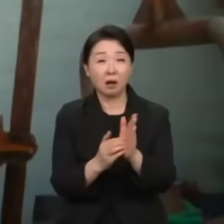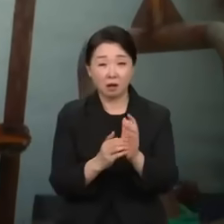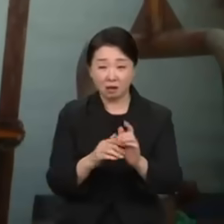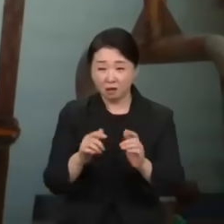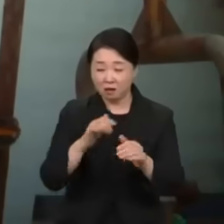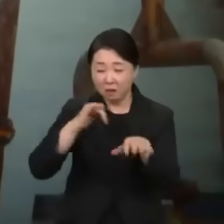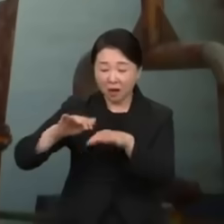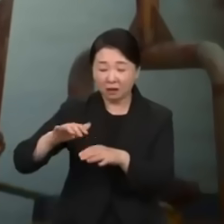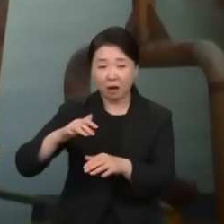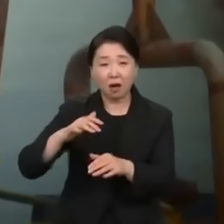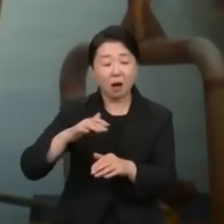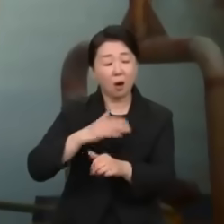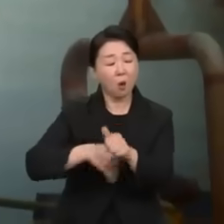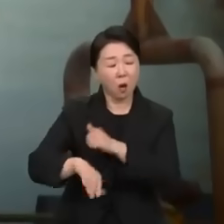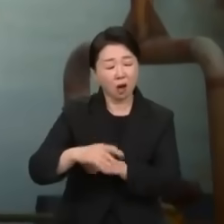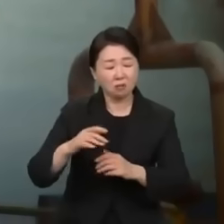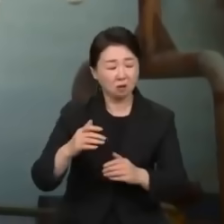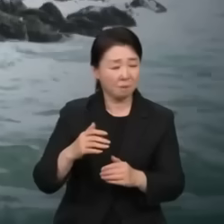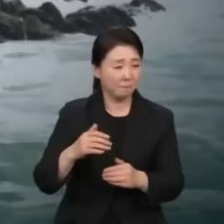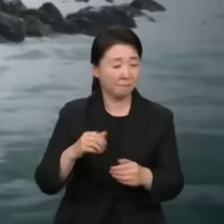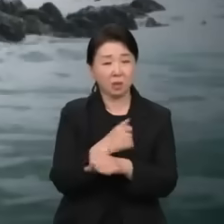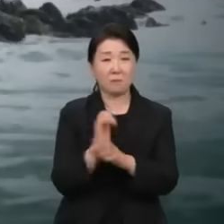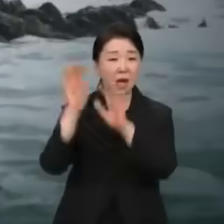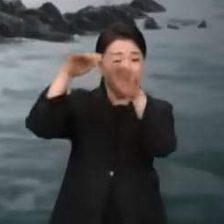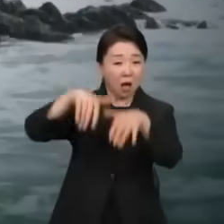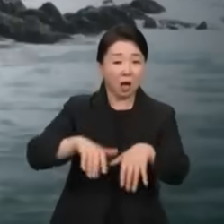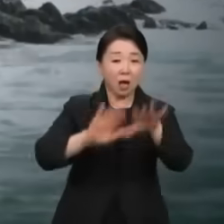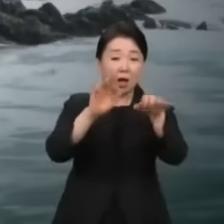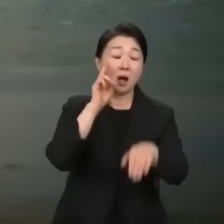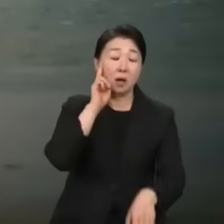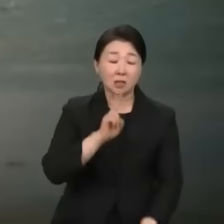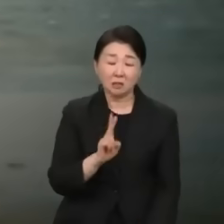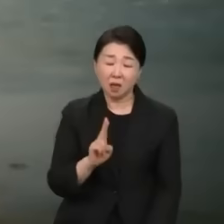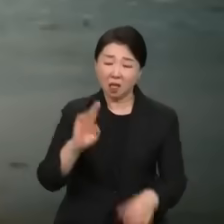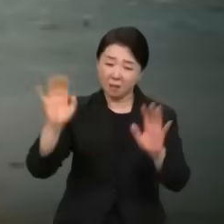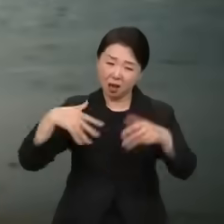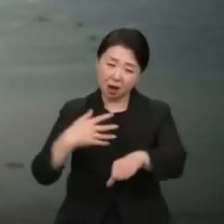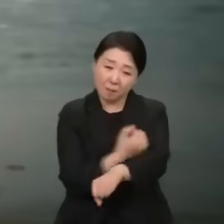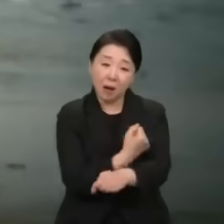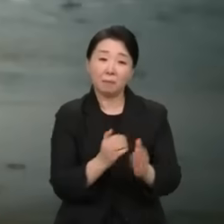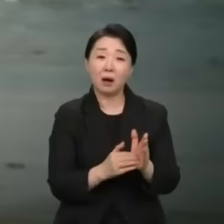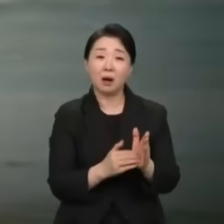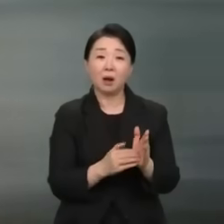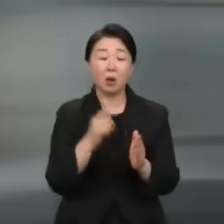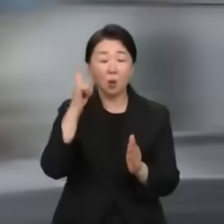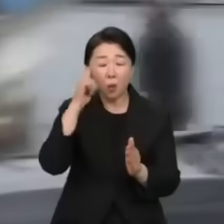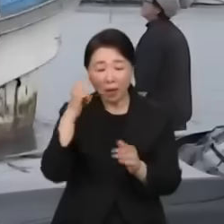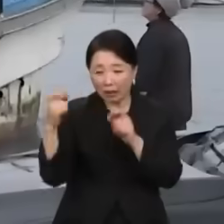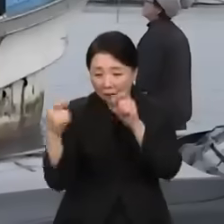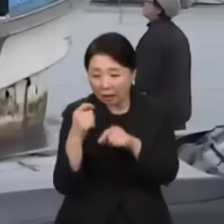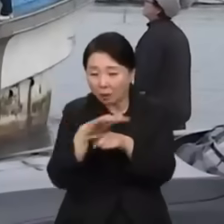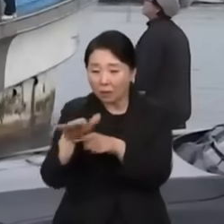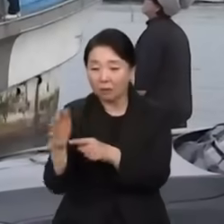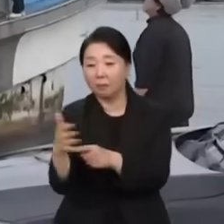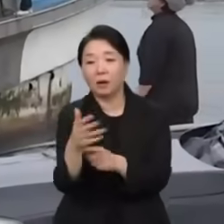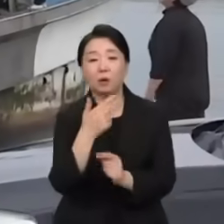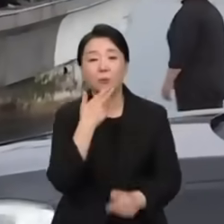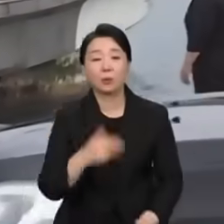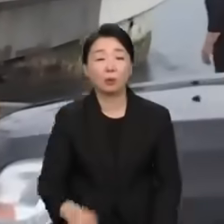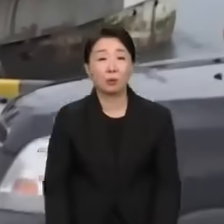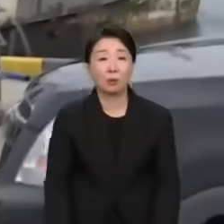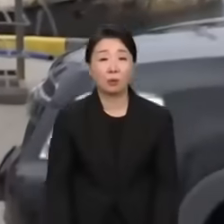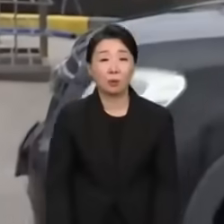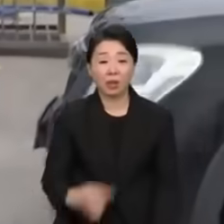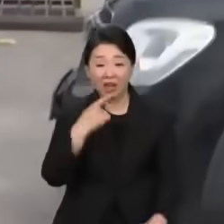늘고 파도는 세졌습니다. 수온이 높아지면서 가까운 바다에선 어류 씨가 말랐습니다. 갈치를 잡으러